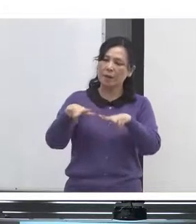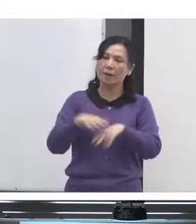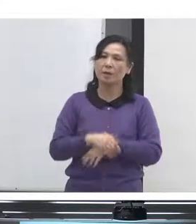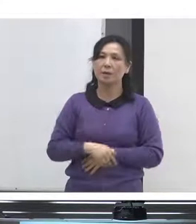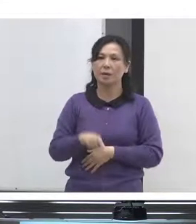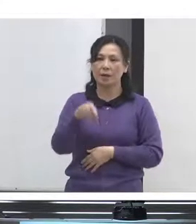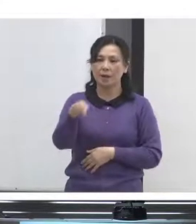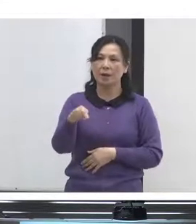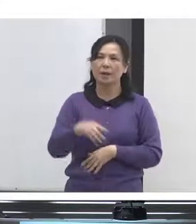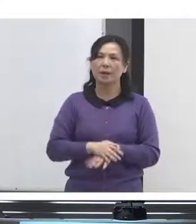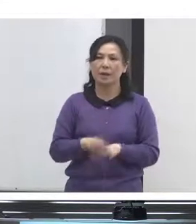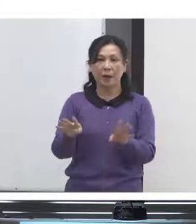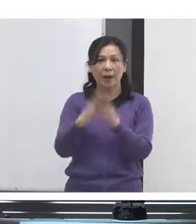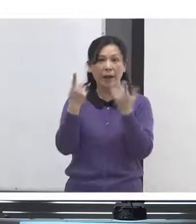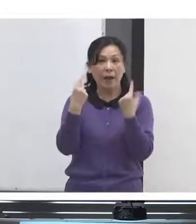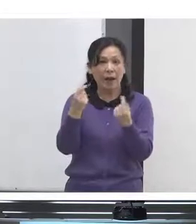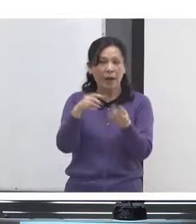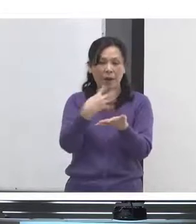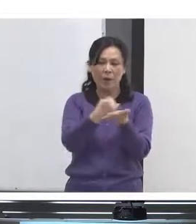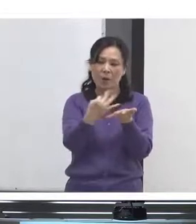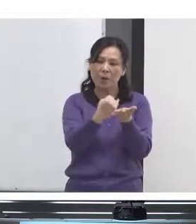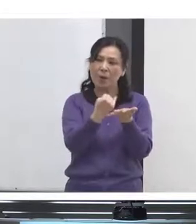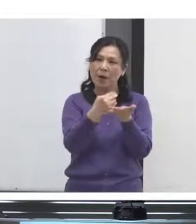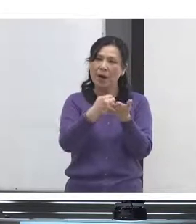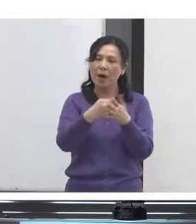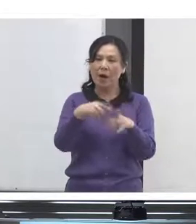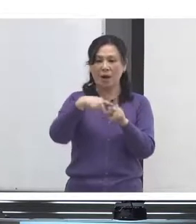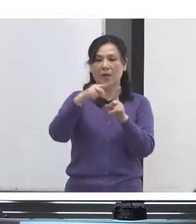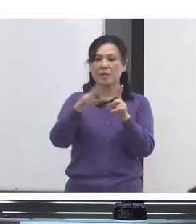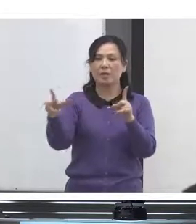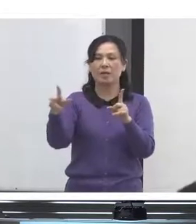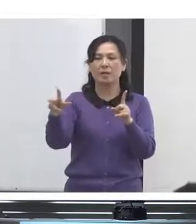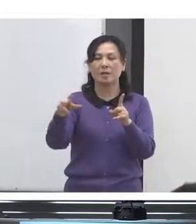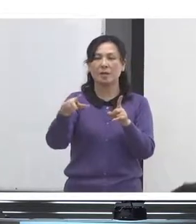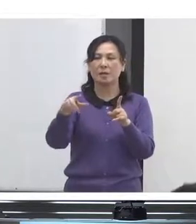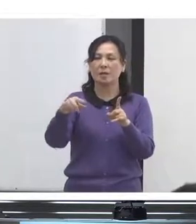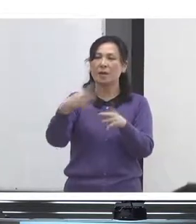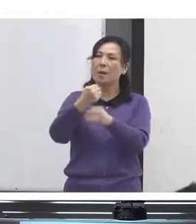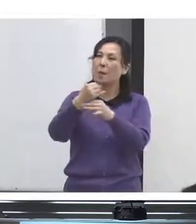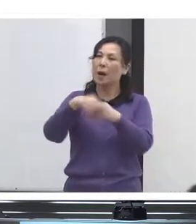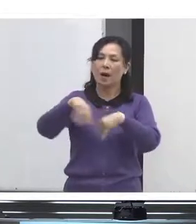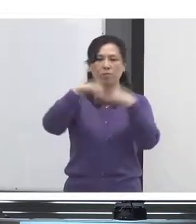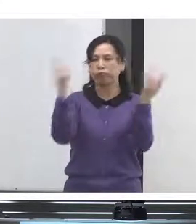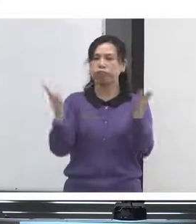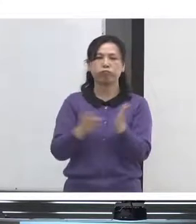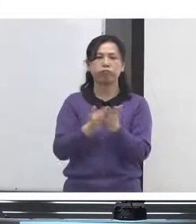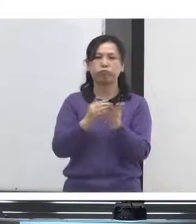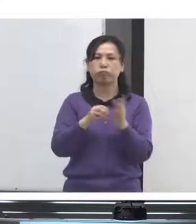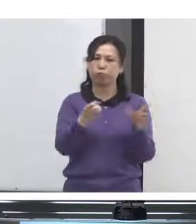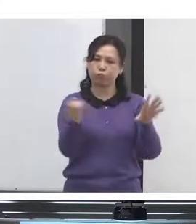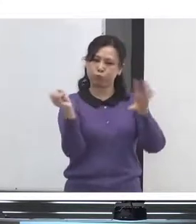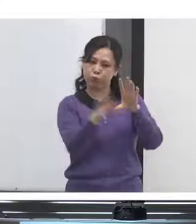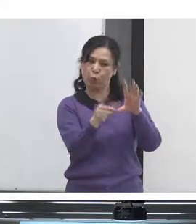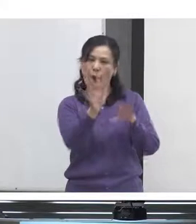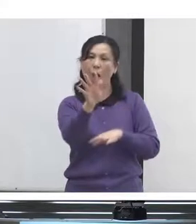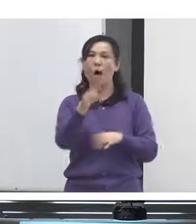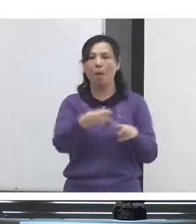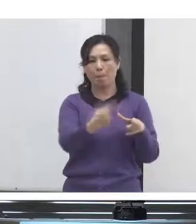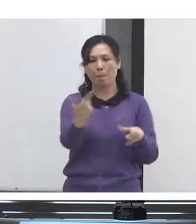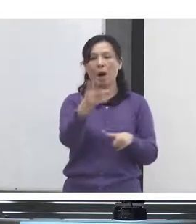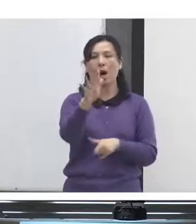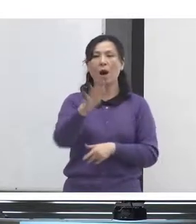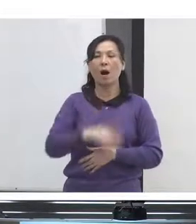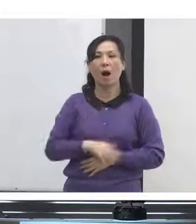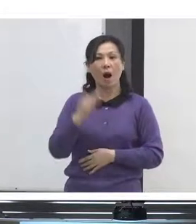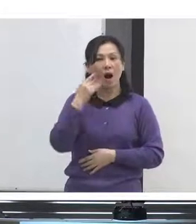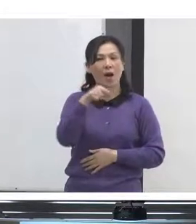开源网的一些城市码全部都上线，也就是说所有只要你对城市开发有兴趣，或者你想要写